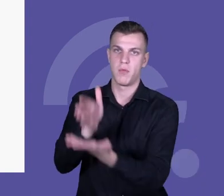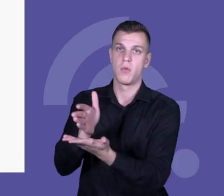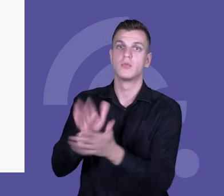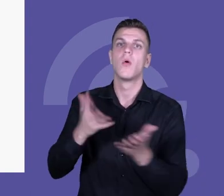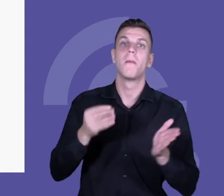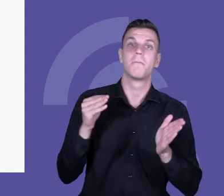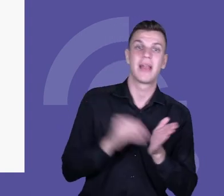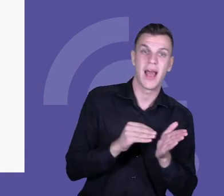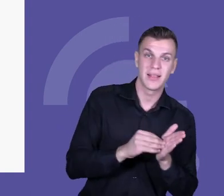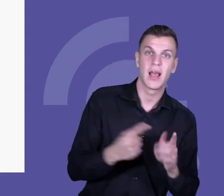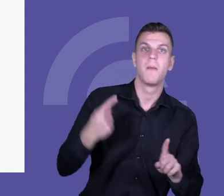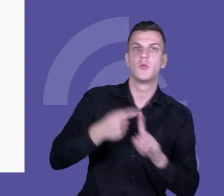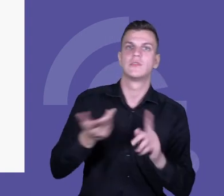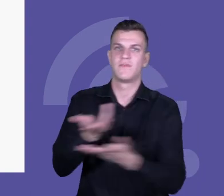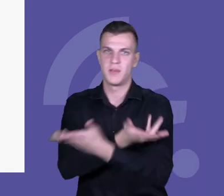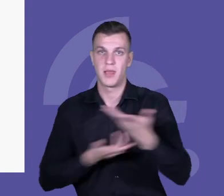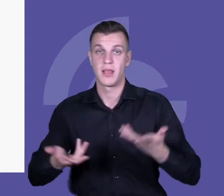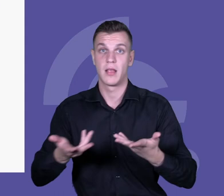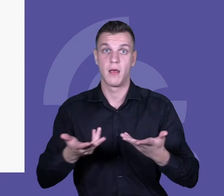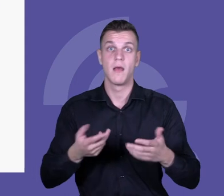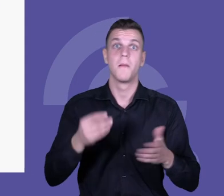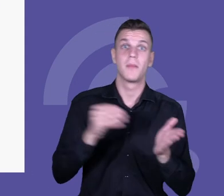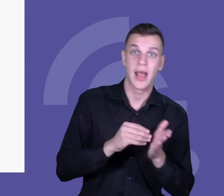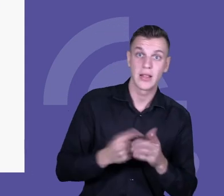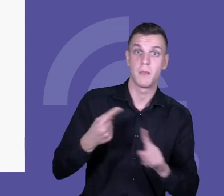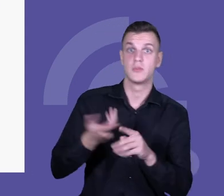mówimy o kompetencjach, więc